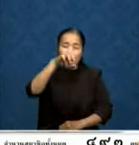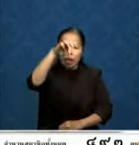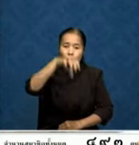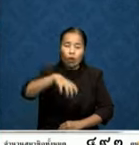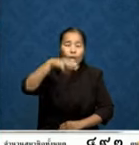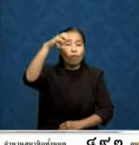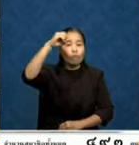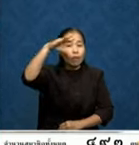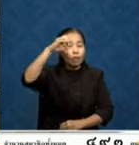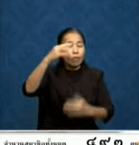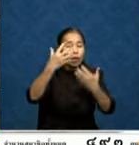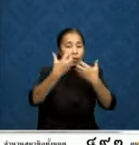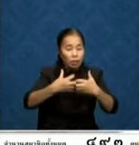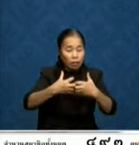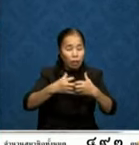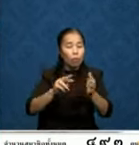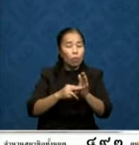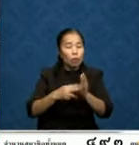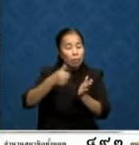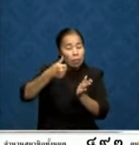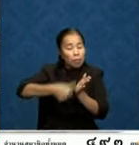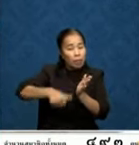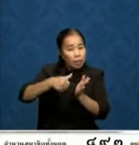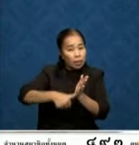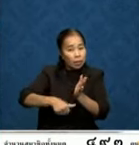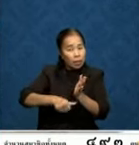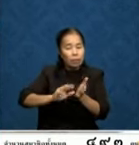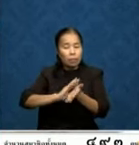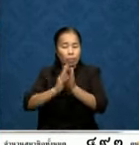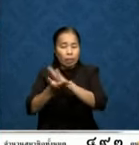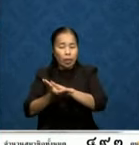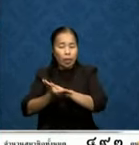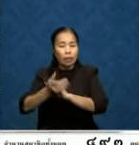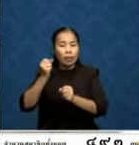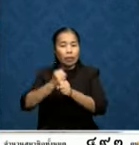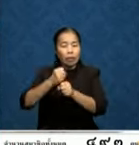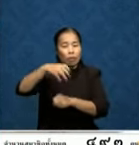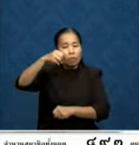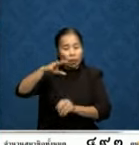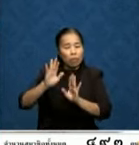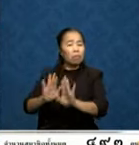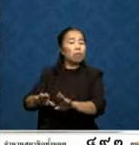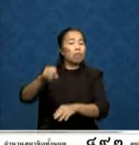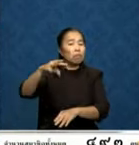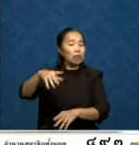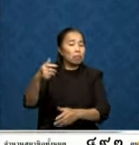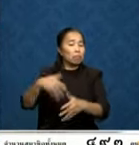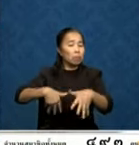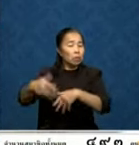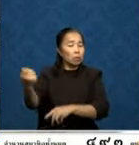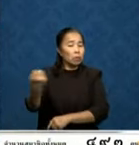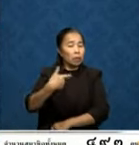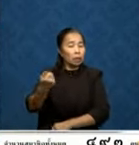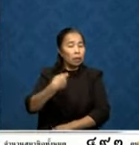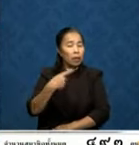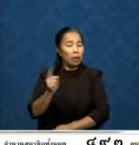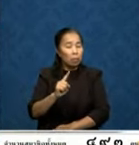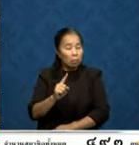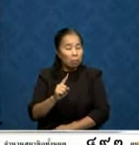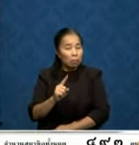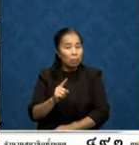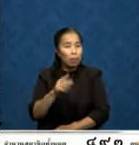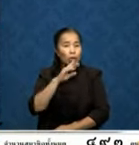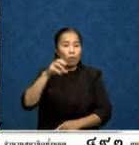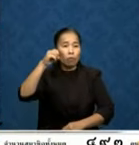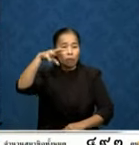ต้นทุนภาษีที่เพิ่มขึ้นเนี่ยมาเป็นค่าไฟของประชาชนได้หรือไม่ นะครับพูดง่ายก็คือว่าค่าไฟเ